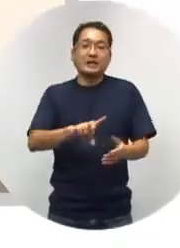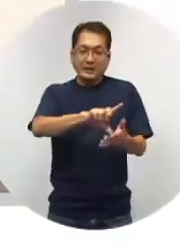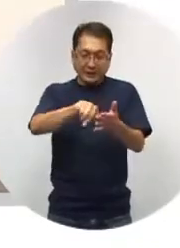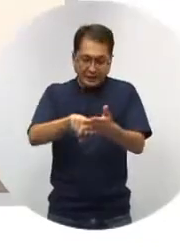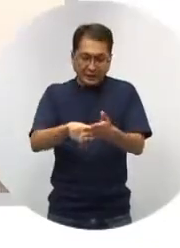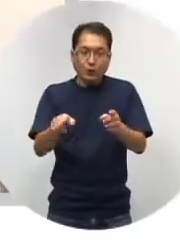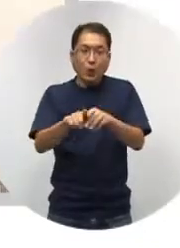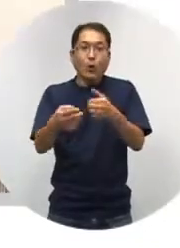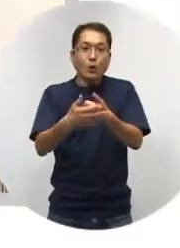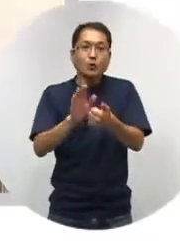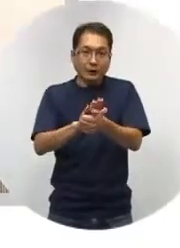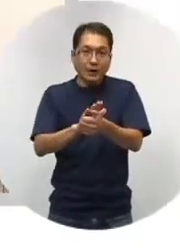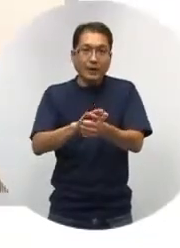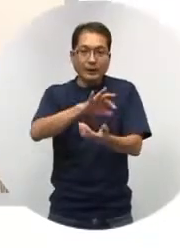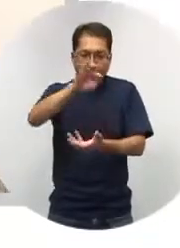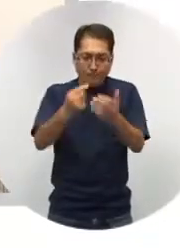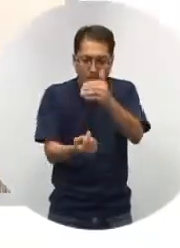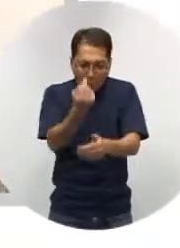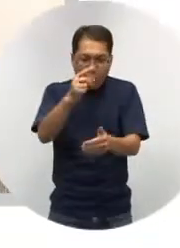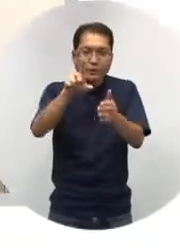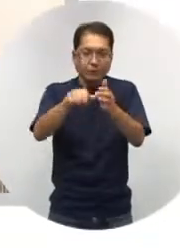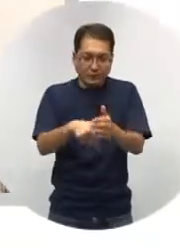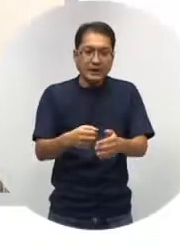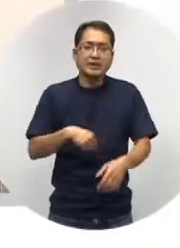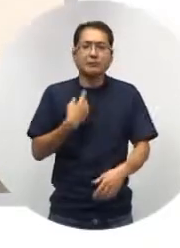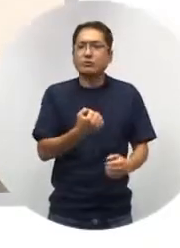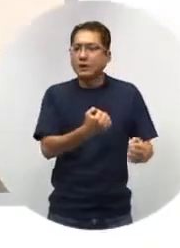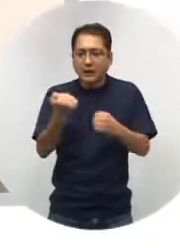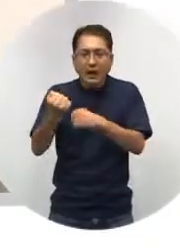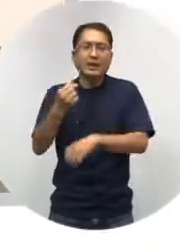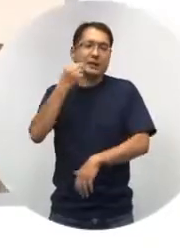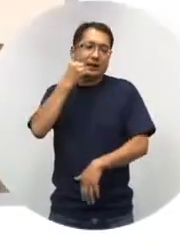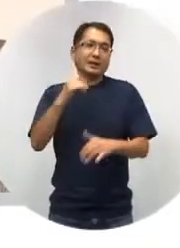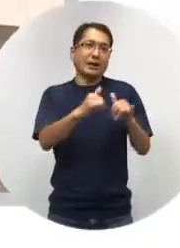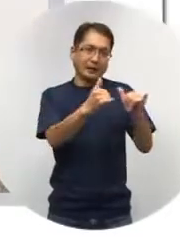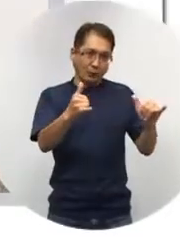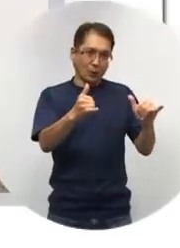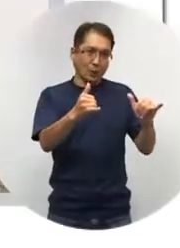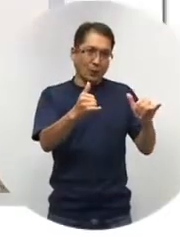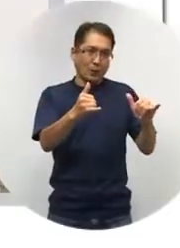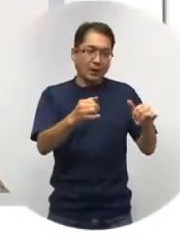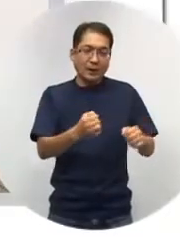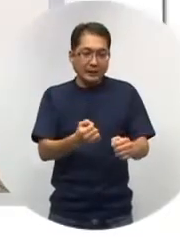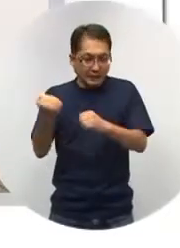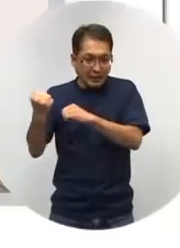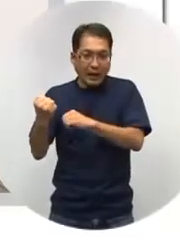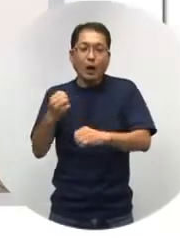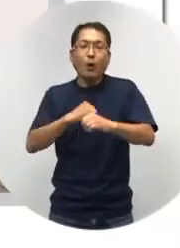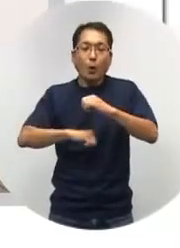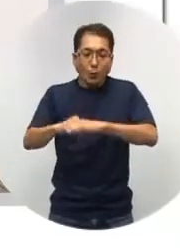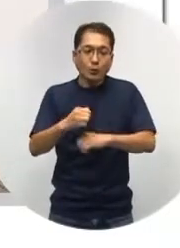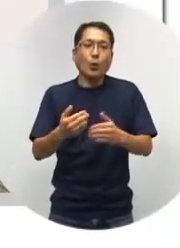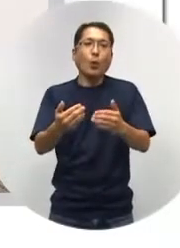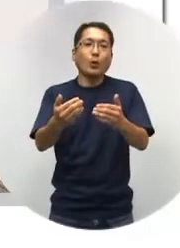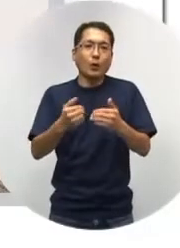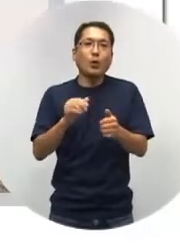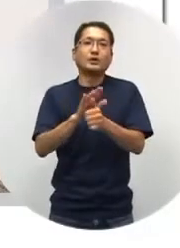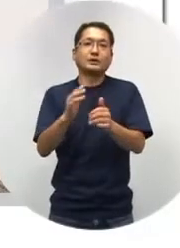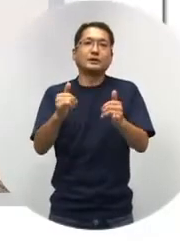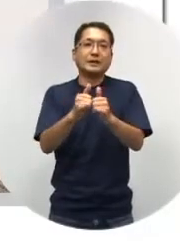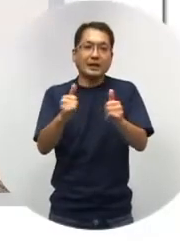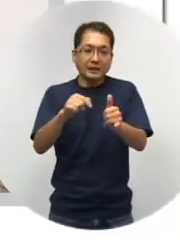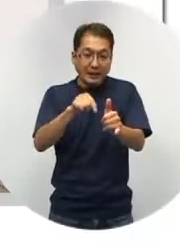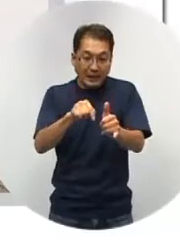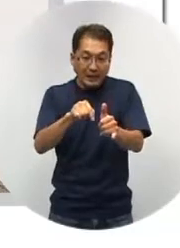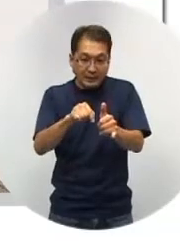発生時などに自ら避難することが困難な方々、避難行動要支援者に支援の手を差し伸